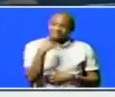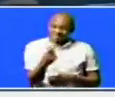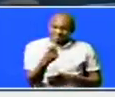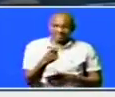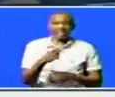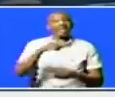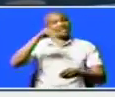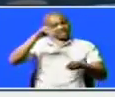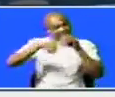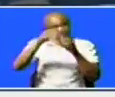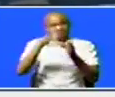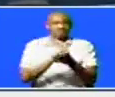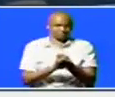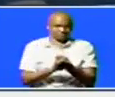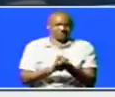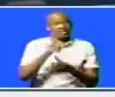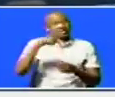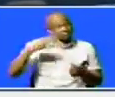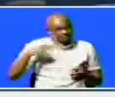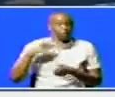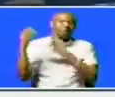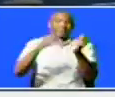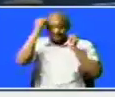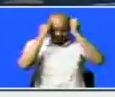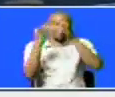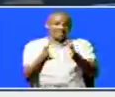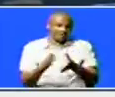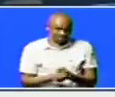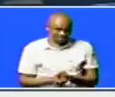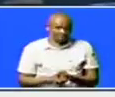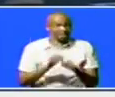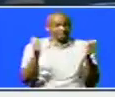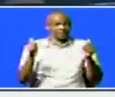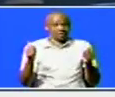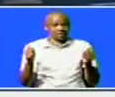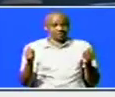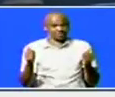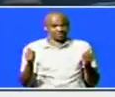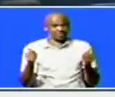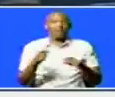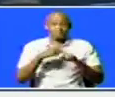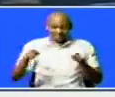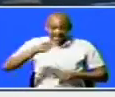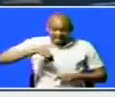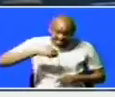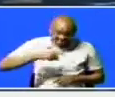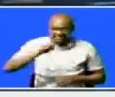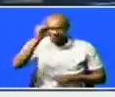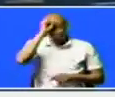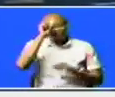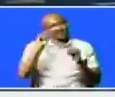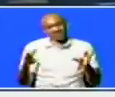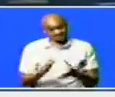kwa 26. Jamaa wanaanza kuleta jeshi hapa. Sawa sawa. Lakini sisi si